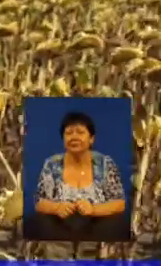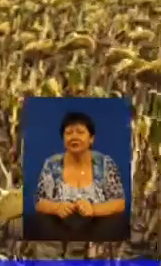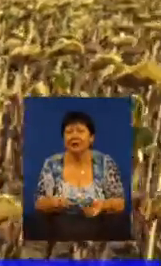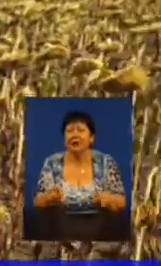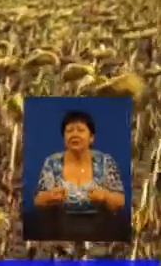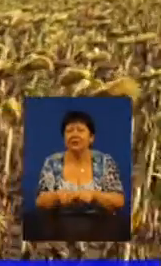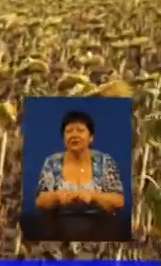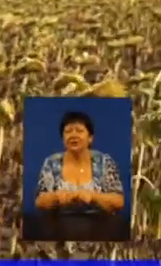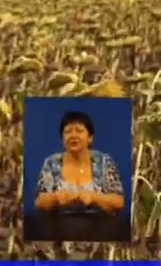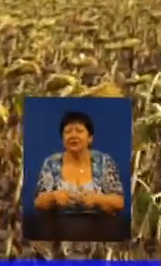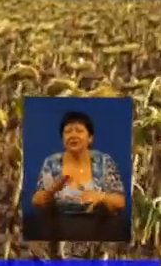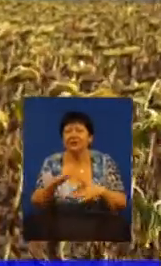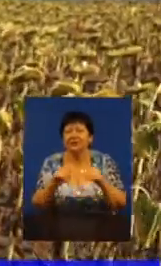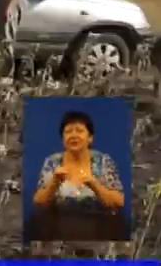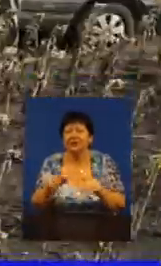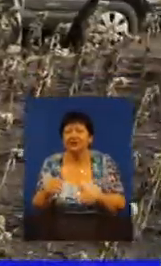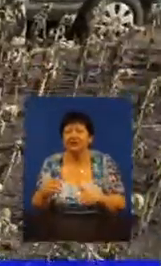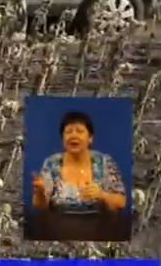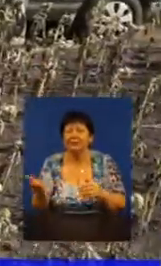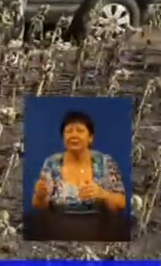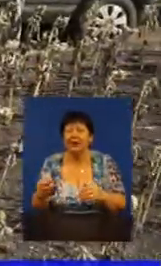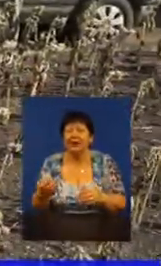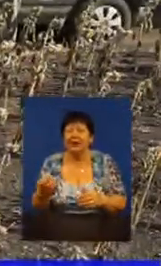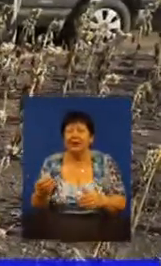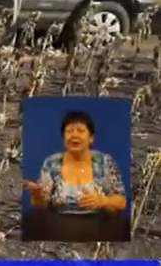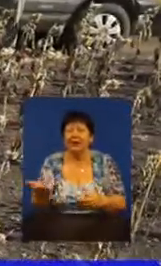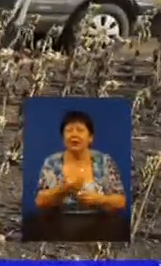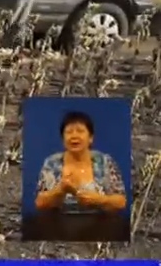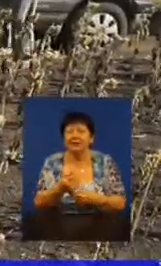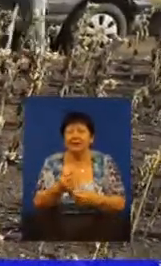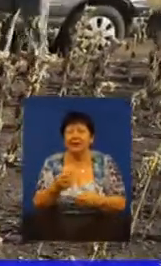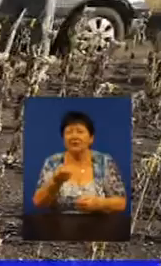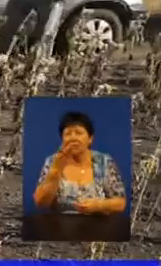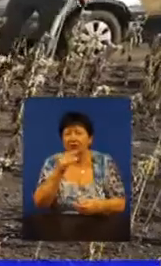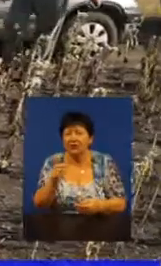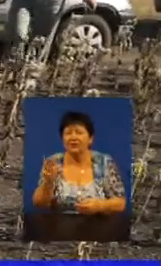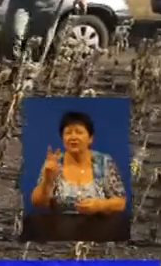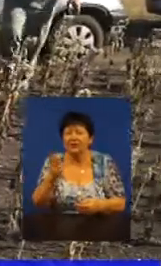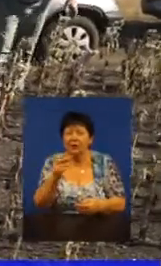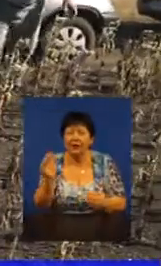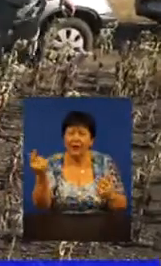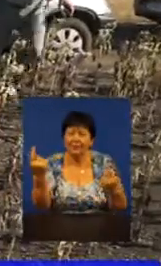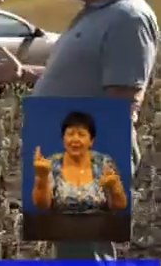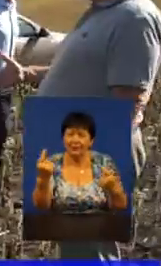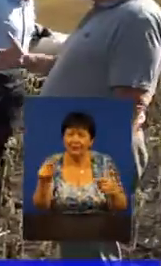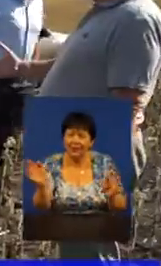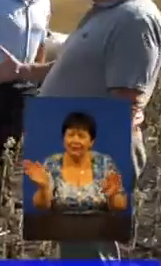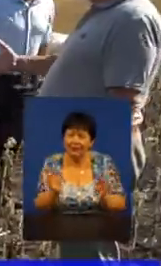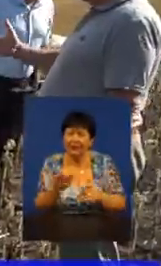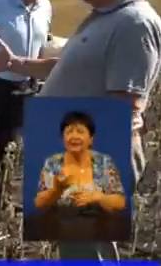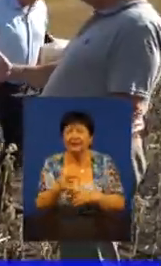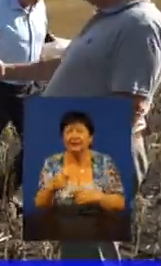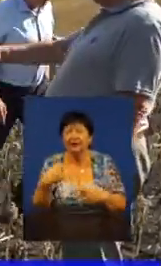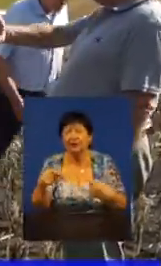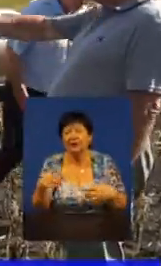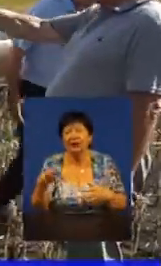Potrivit estimărilor specialiștilor, roada semințelor de floarea soarelui va fi de două ori mai mică decât anii precedenți din cauza secetei. În unele